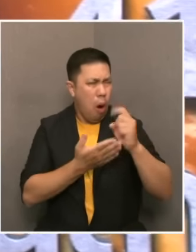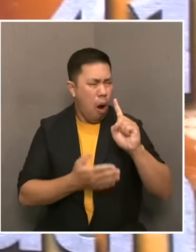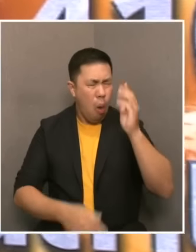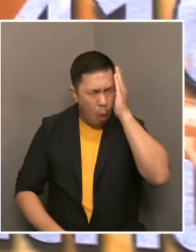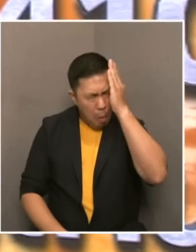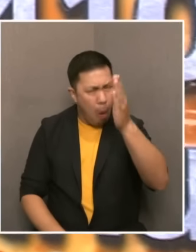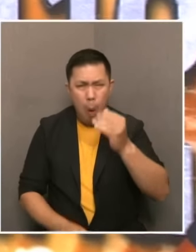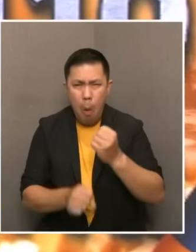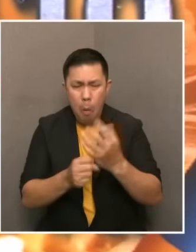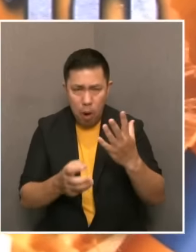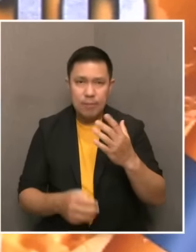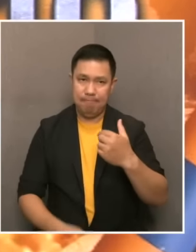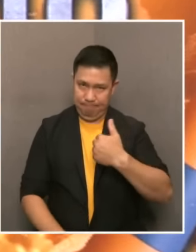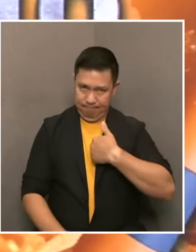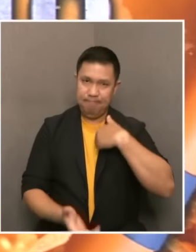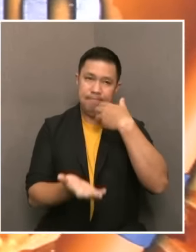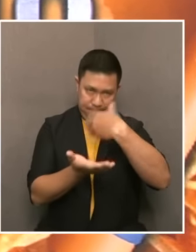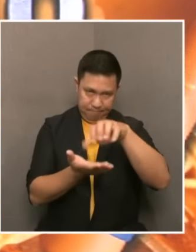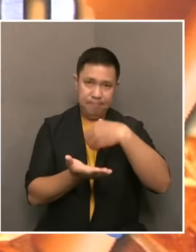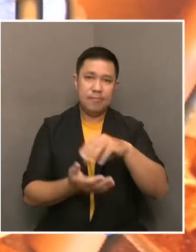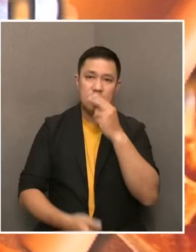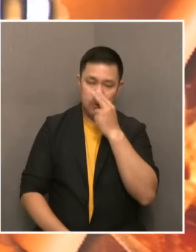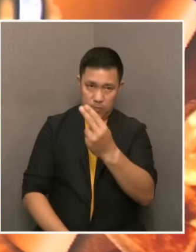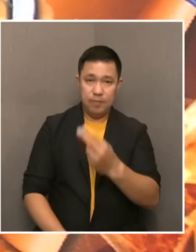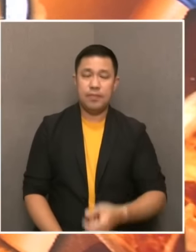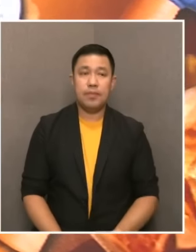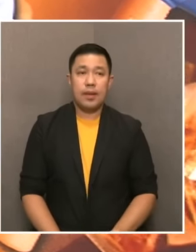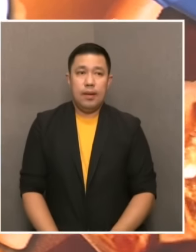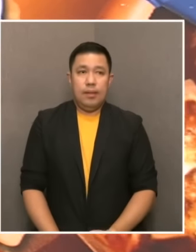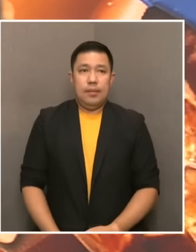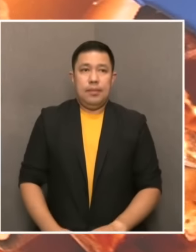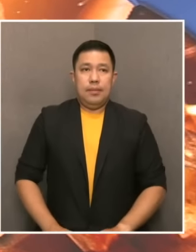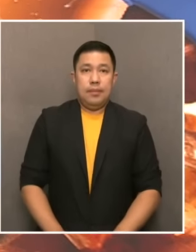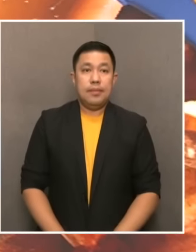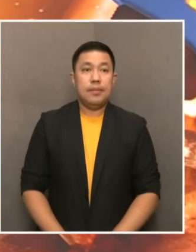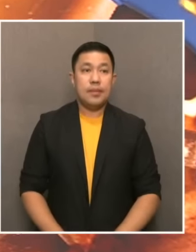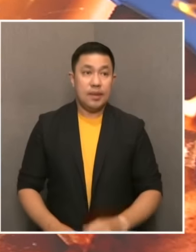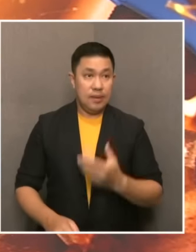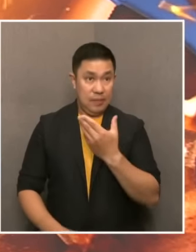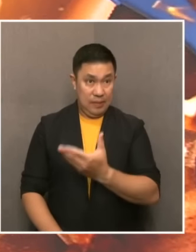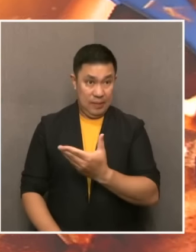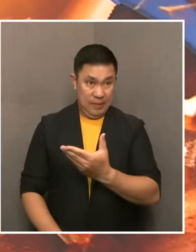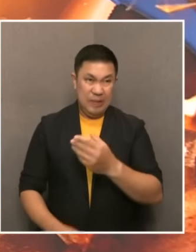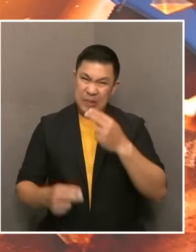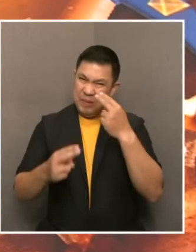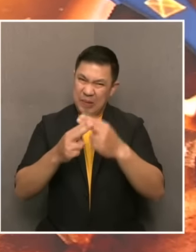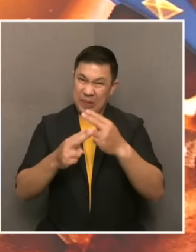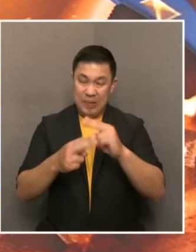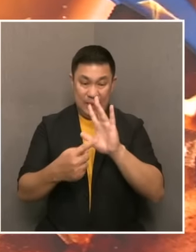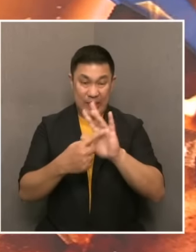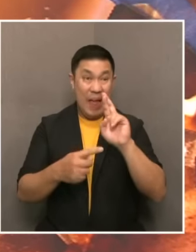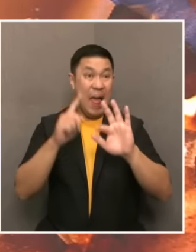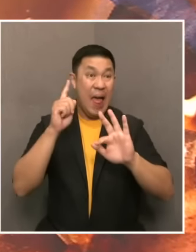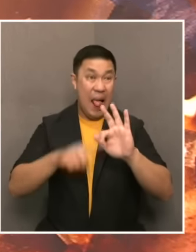ประโยชน์อะไรได้บ้างนะครับเรามาติดตามหาคำตอบไปพร้อมๆกันเลยนะครับเริ่มต้นกันที่แร่ 40ชนิดนะครับที่ถือได้ว่าเป็นข่าว